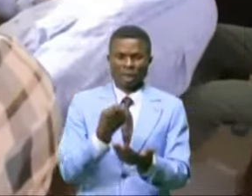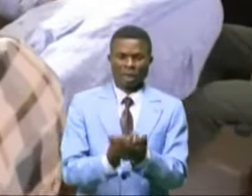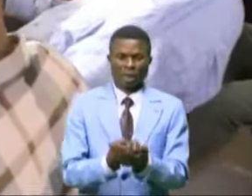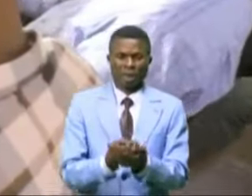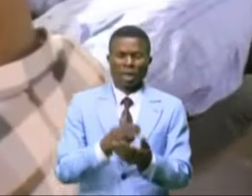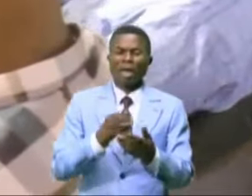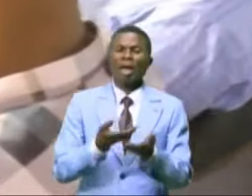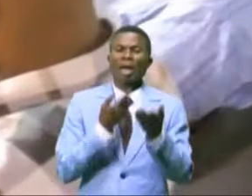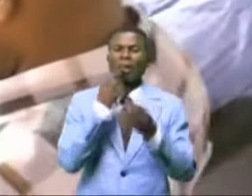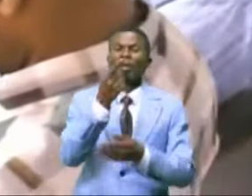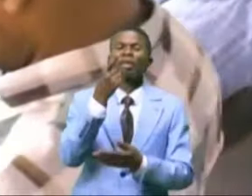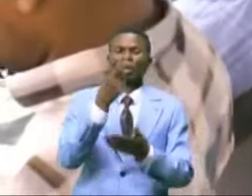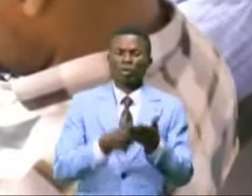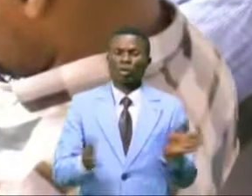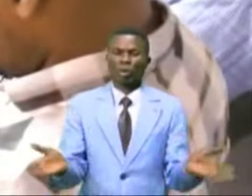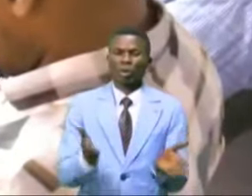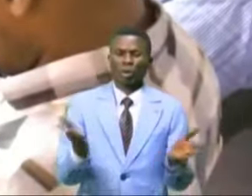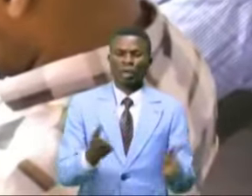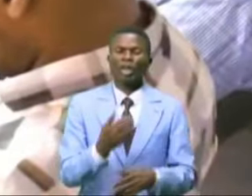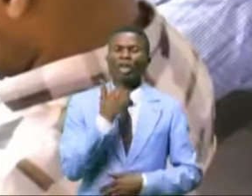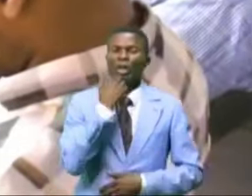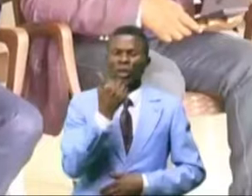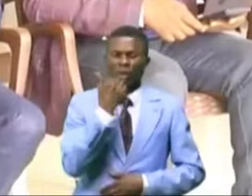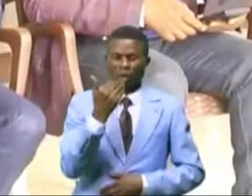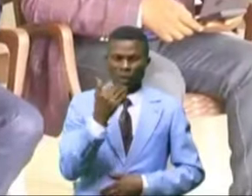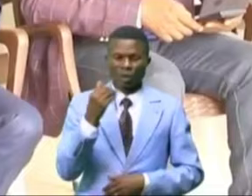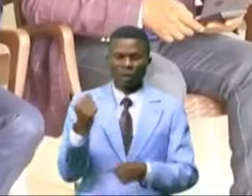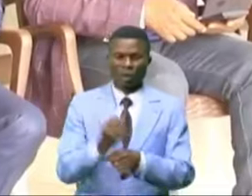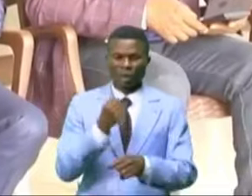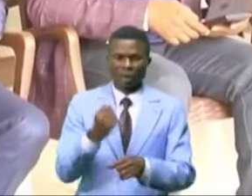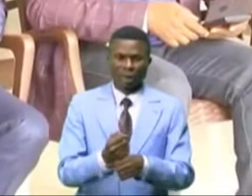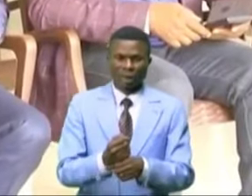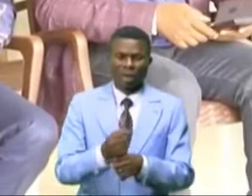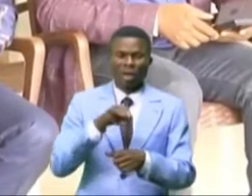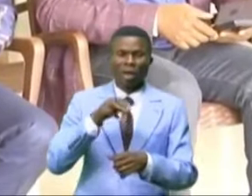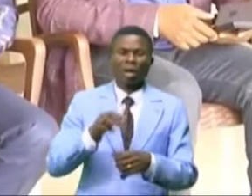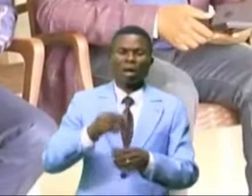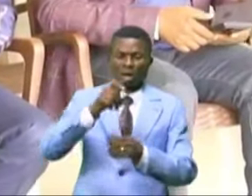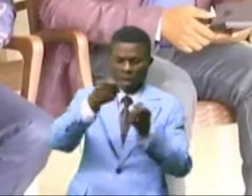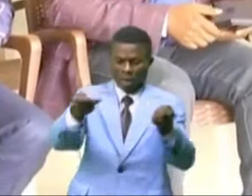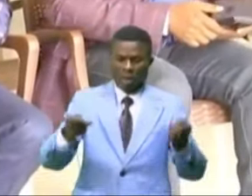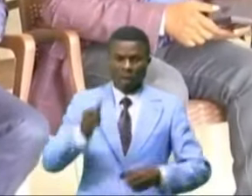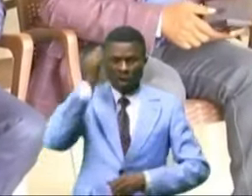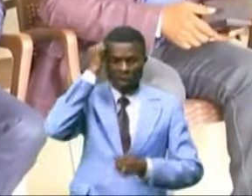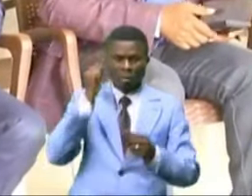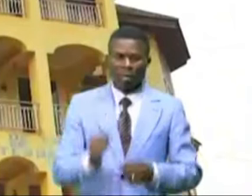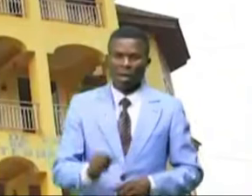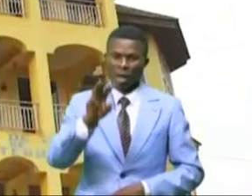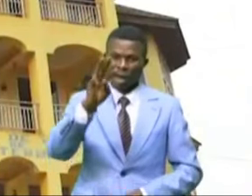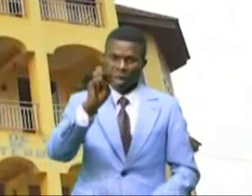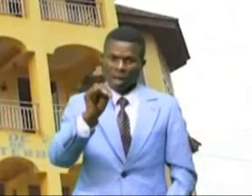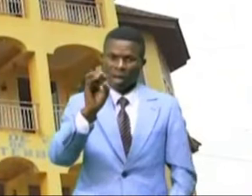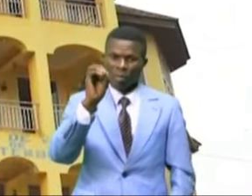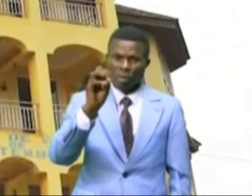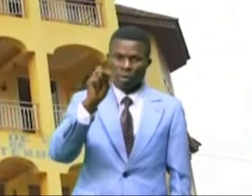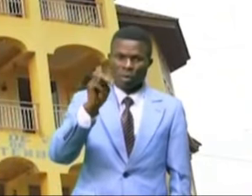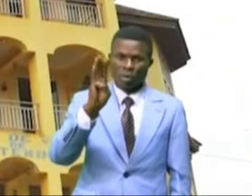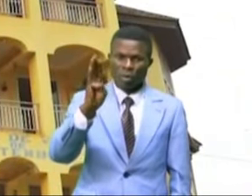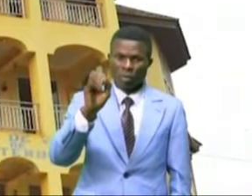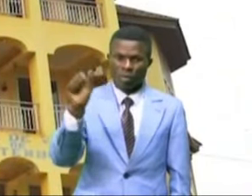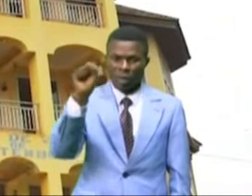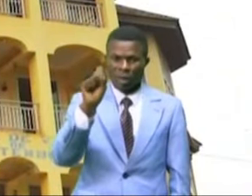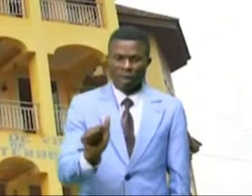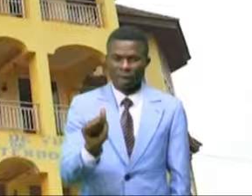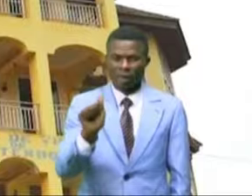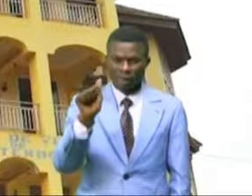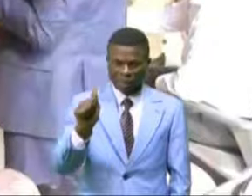message est d'encourager les hommes d'affaires qui transitent les ports de Mombasa. Ils doivent se sentir à l'aise. Le gouvernement de la